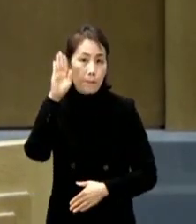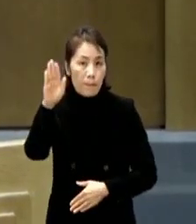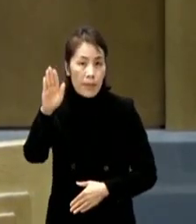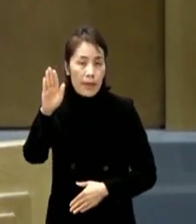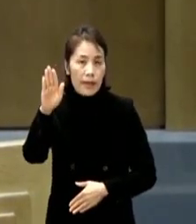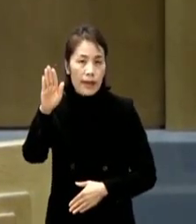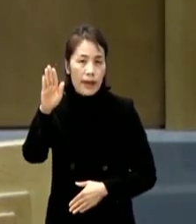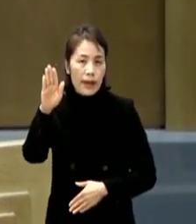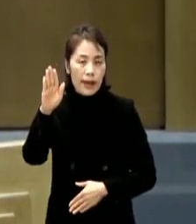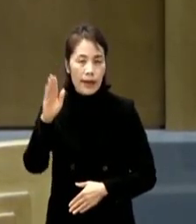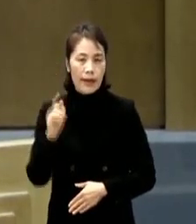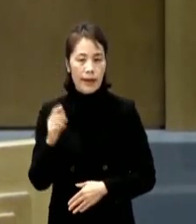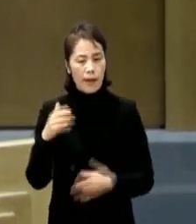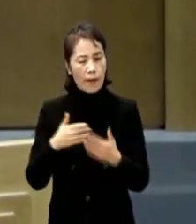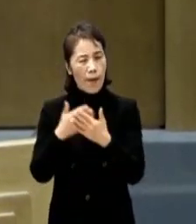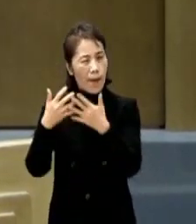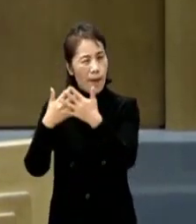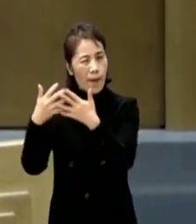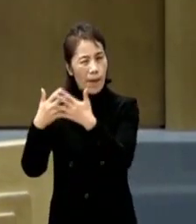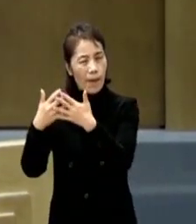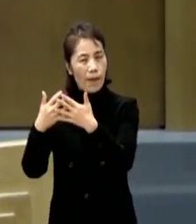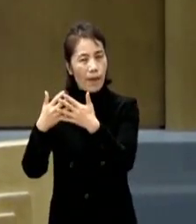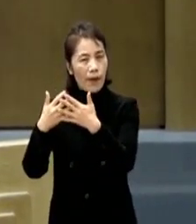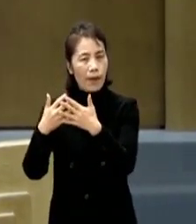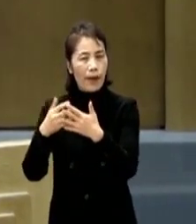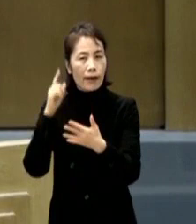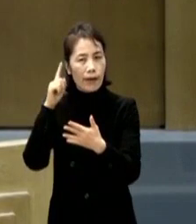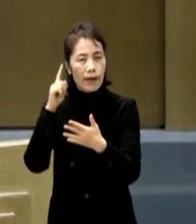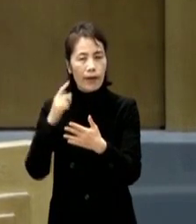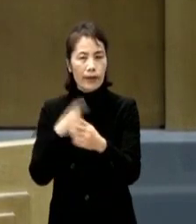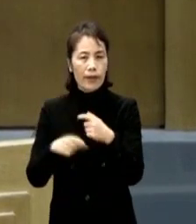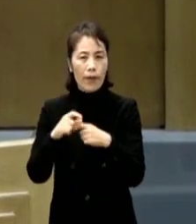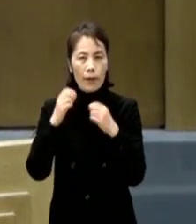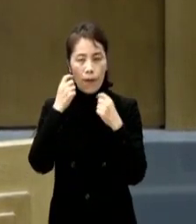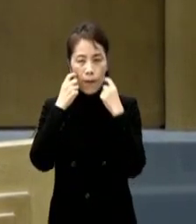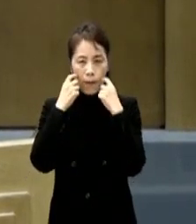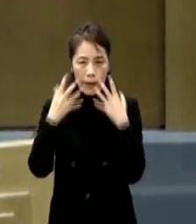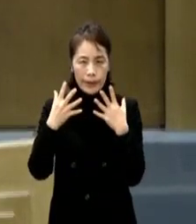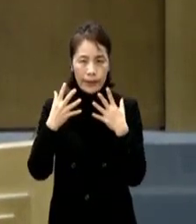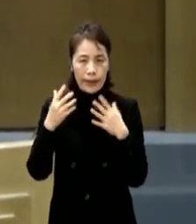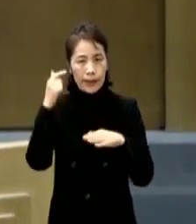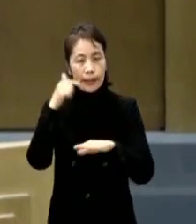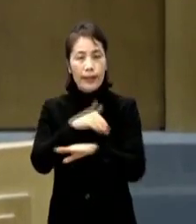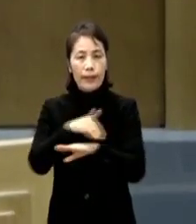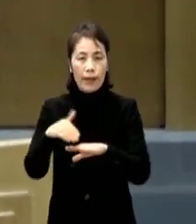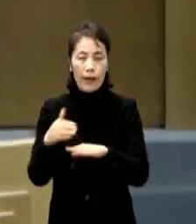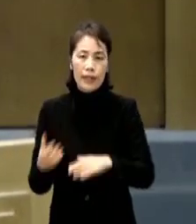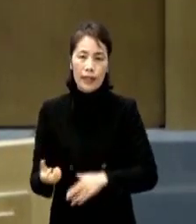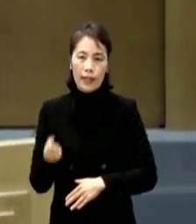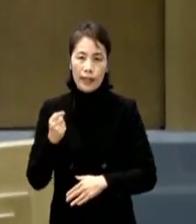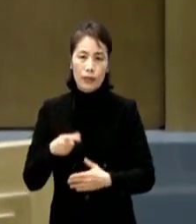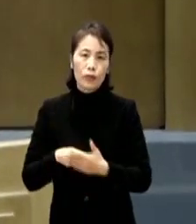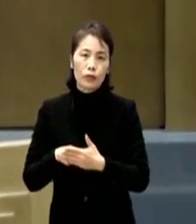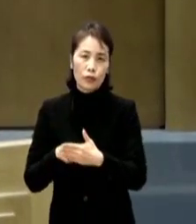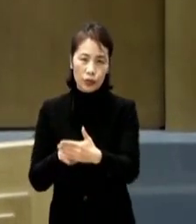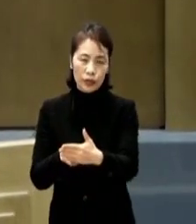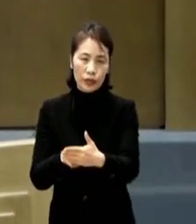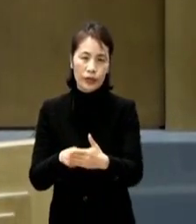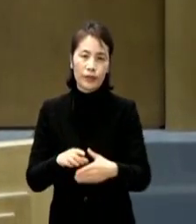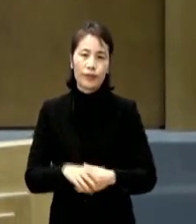지도를 완성하겠습니다. 미래 혁신산업 중심으로 투자 유치에 박차를